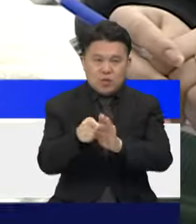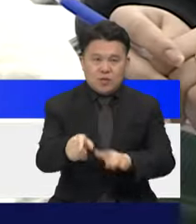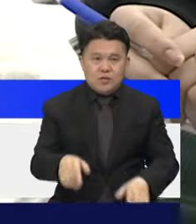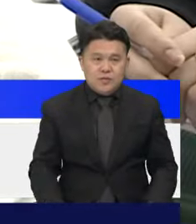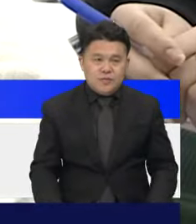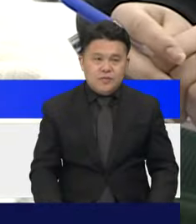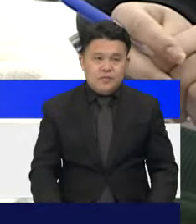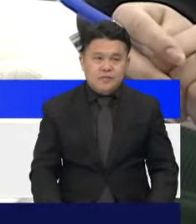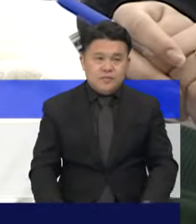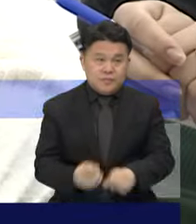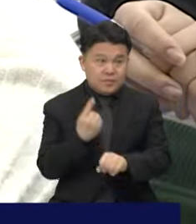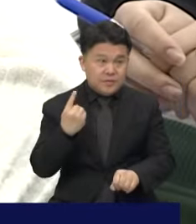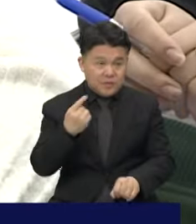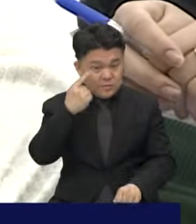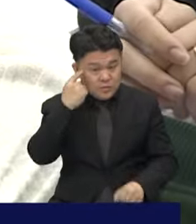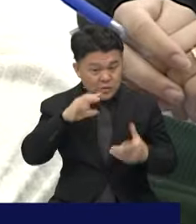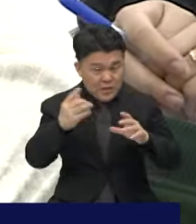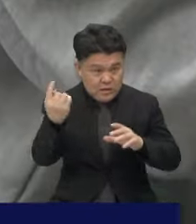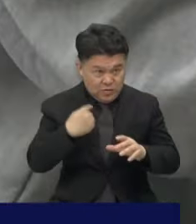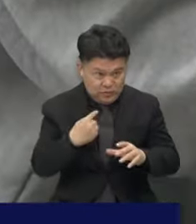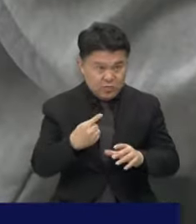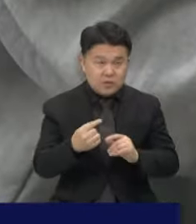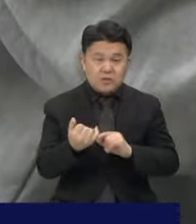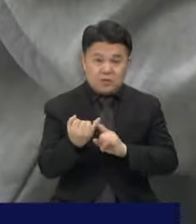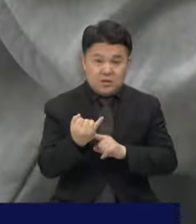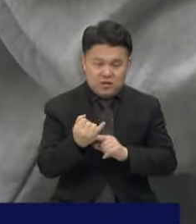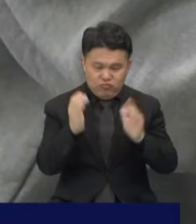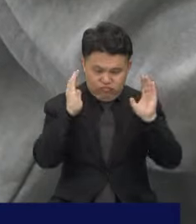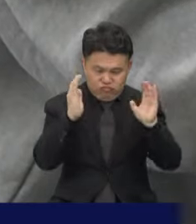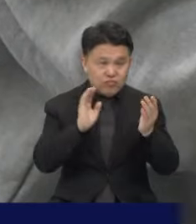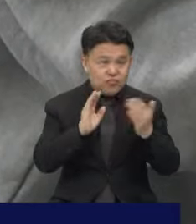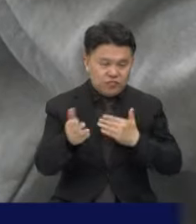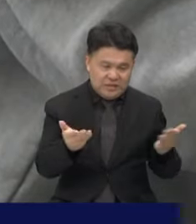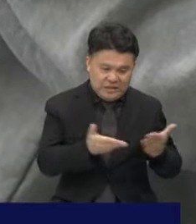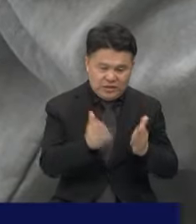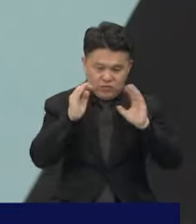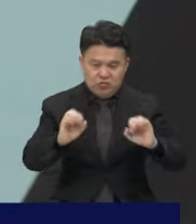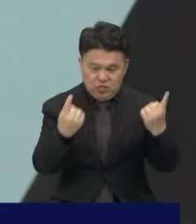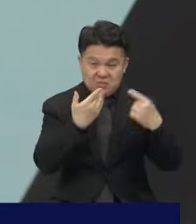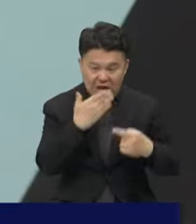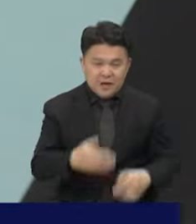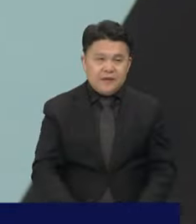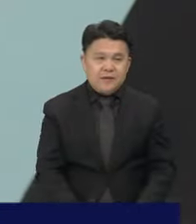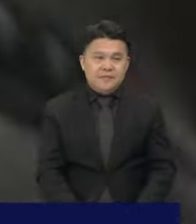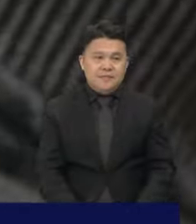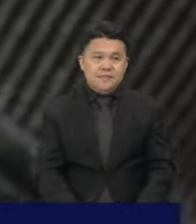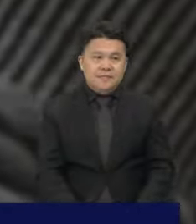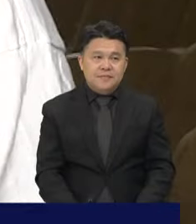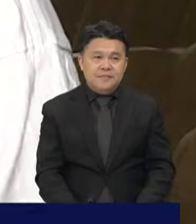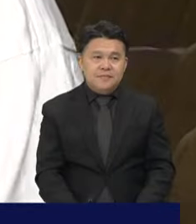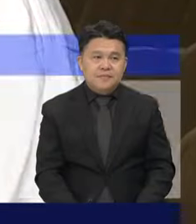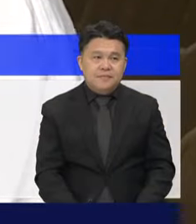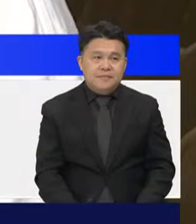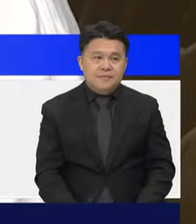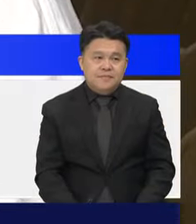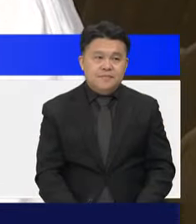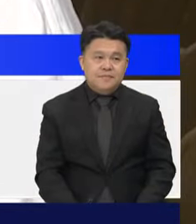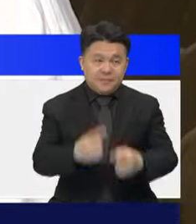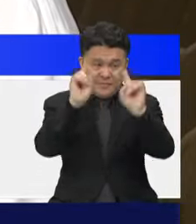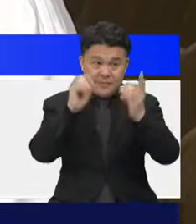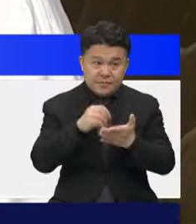사업으로 지난해 몽골에서 온 힌두와 씨도 어학 수업을 통해 일과 학업을 병행하고 있습니다. 대학교로